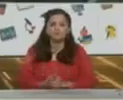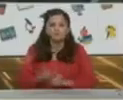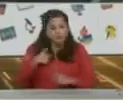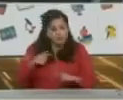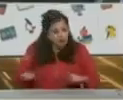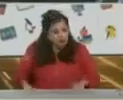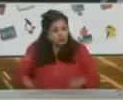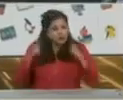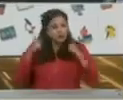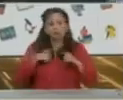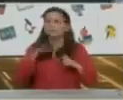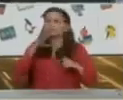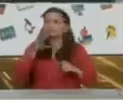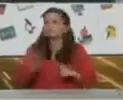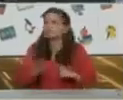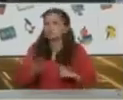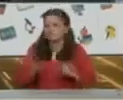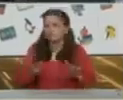जीवन की सच्चाई ये है